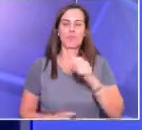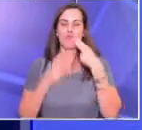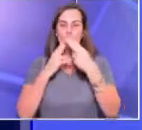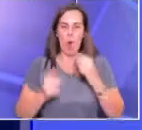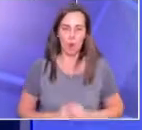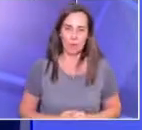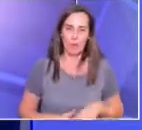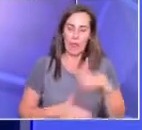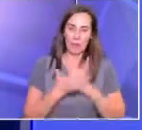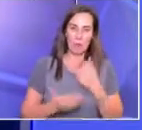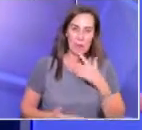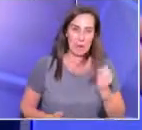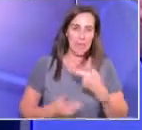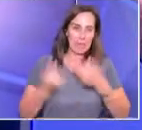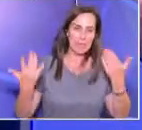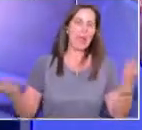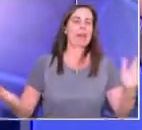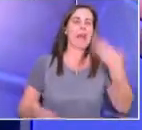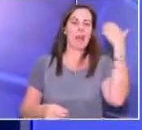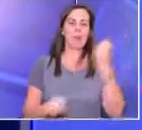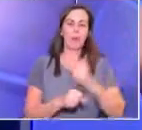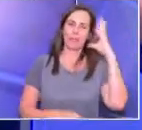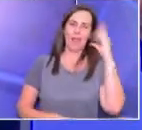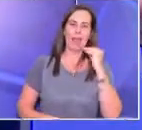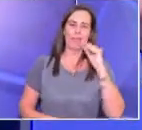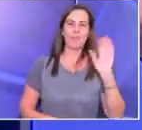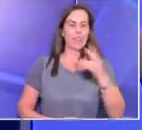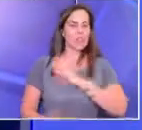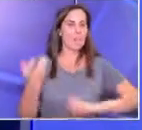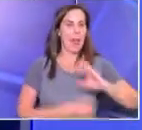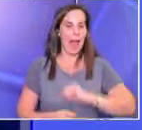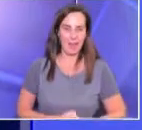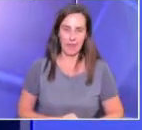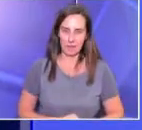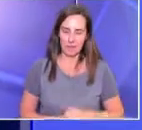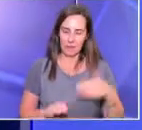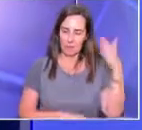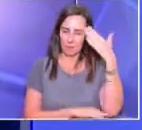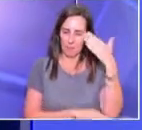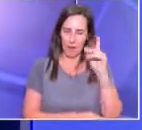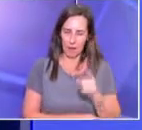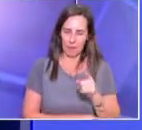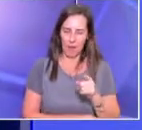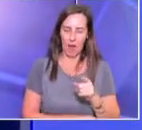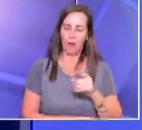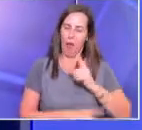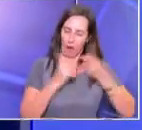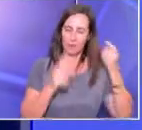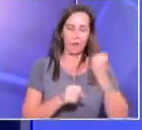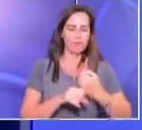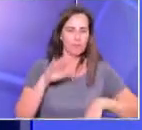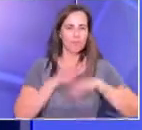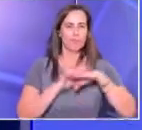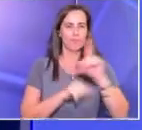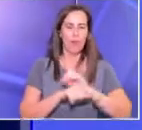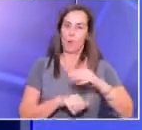פתרונים. וחלק אומרים, אם אין כסף אז בוא נעשה חיים, ואז יש בלגן. במדינה מתוקנת היו קוצבים כהונות, מסדרים את